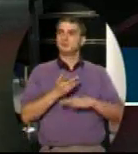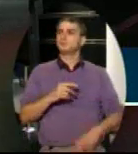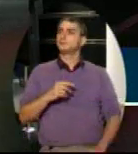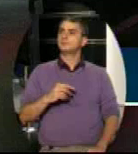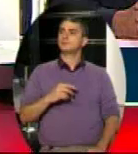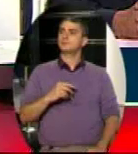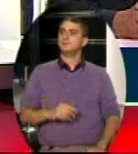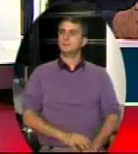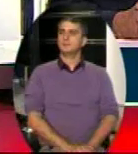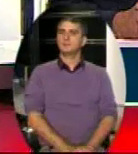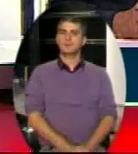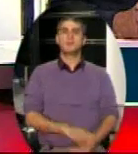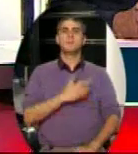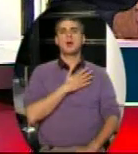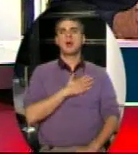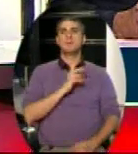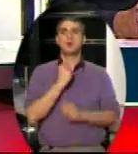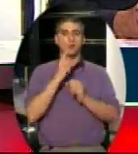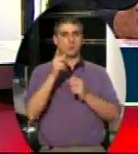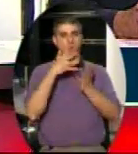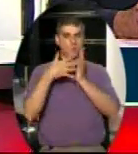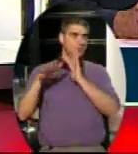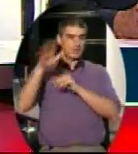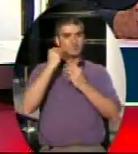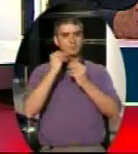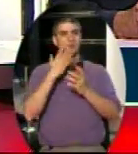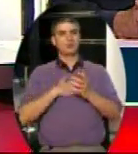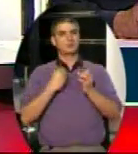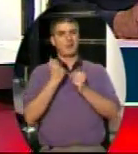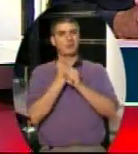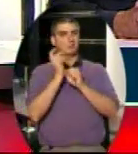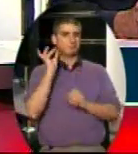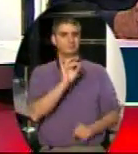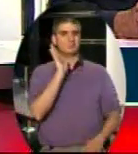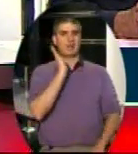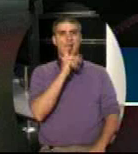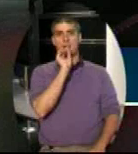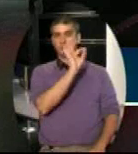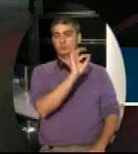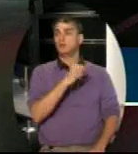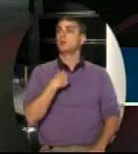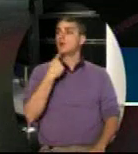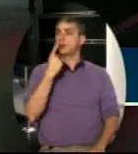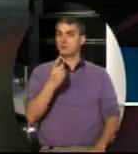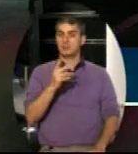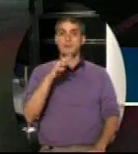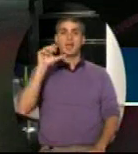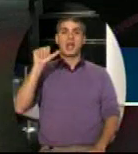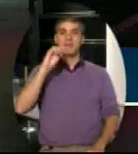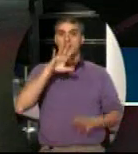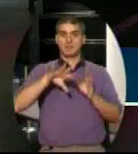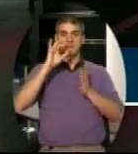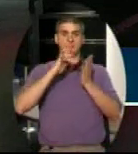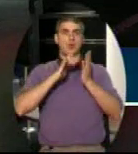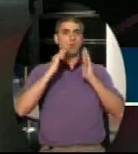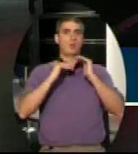נגיד ככה. מי חורש, הוא חורש את הארץ ומישהו אחר חורש את רעתו, אז... אני כן אגיד לך ככה. כשאראל מרגלית נבחר